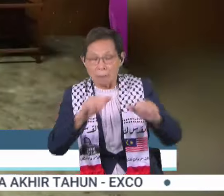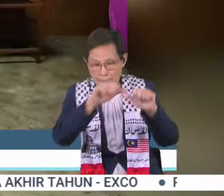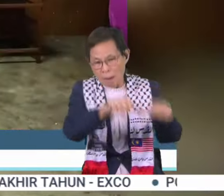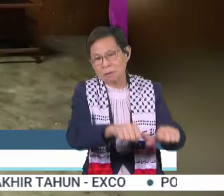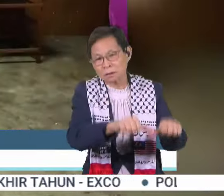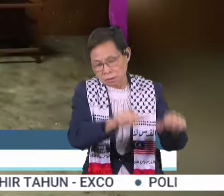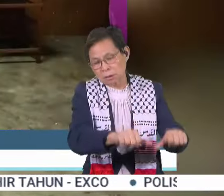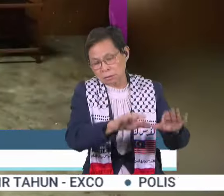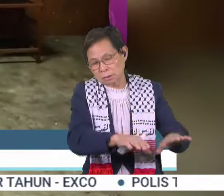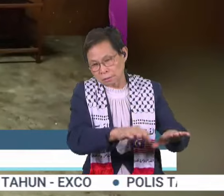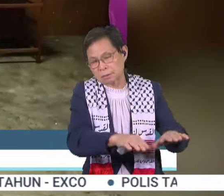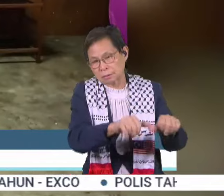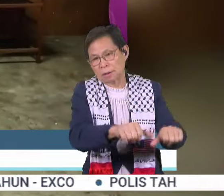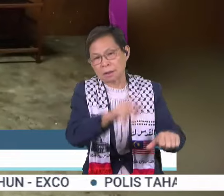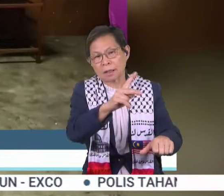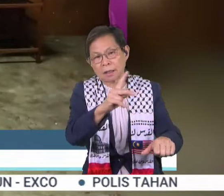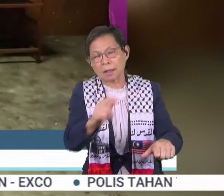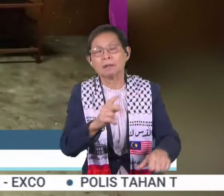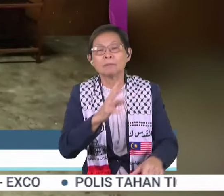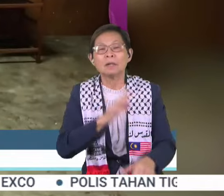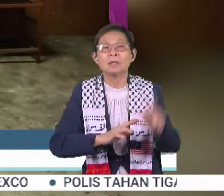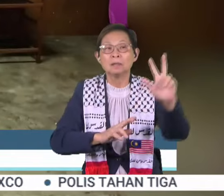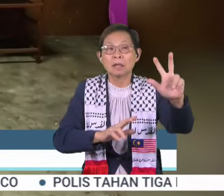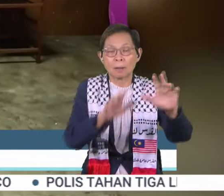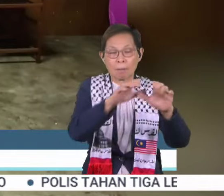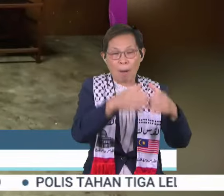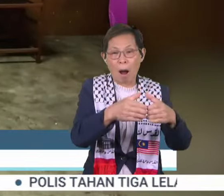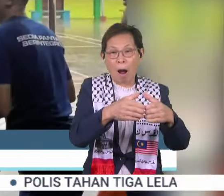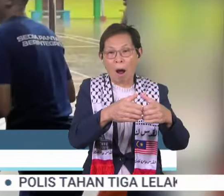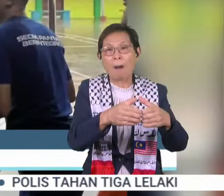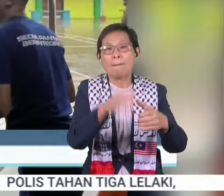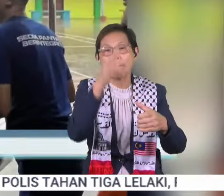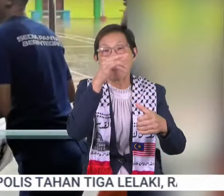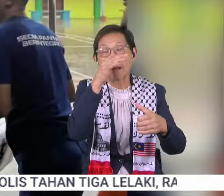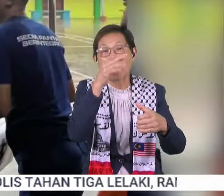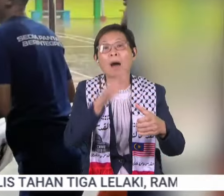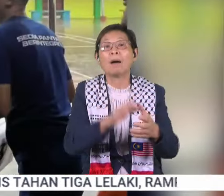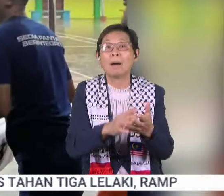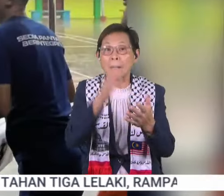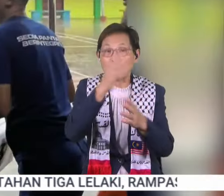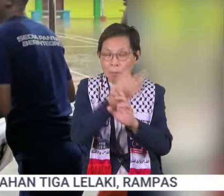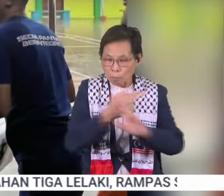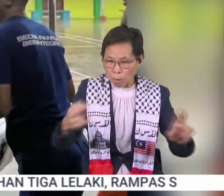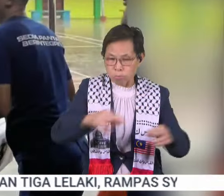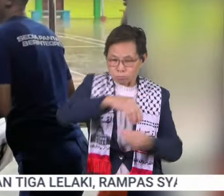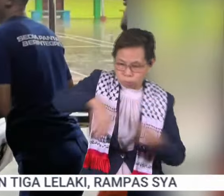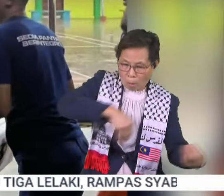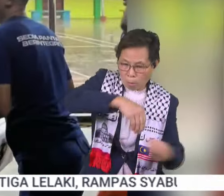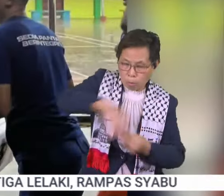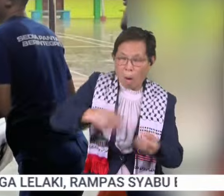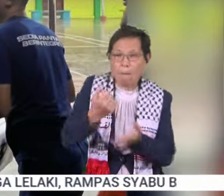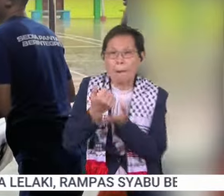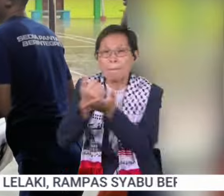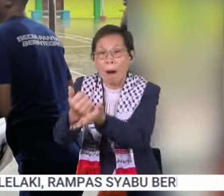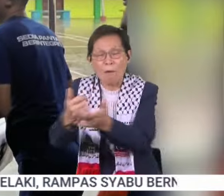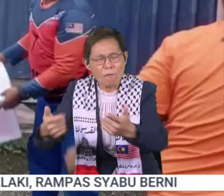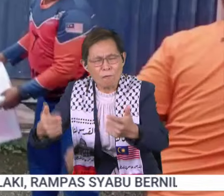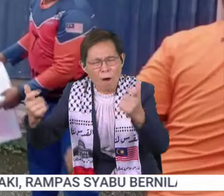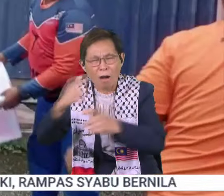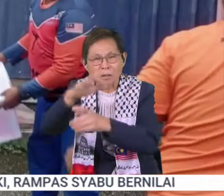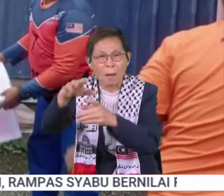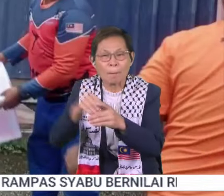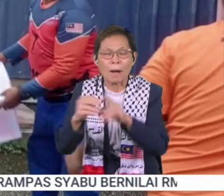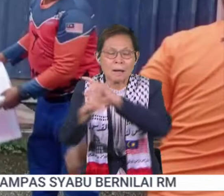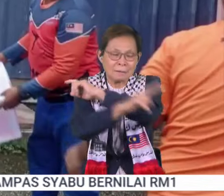sana. Jelas beliau, tiga pasukan paras di Melaka bersiap siaga secara bergilir untuk memberi bantuan pantas